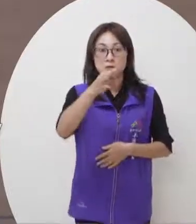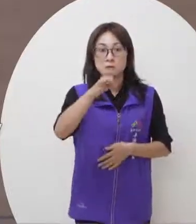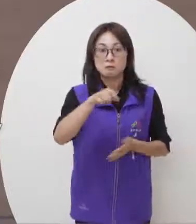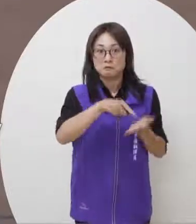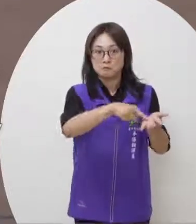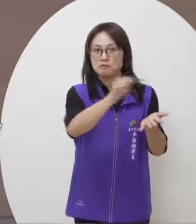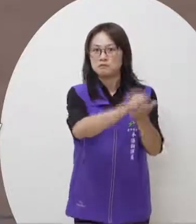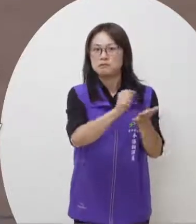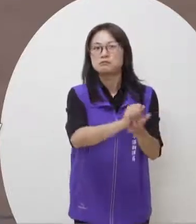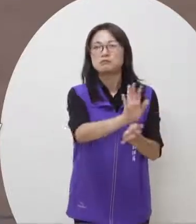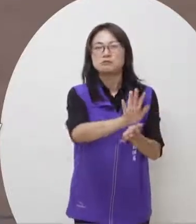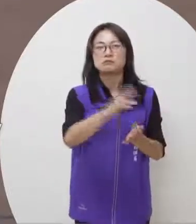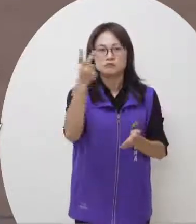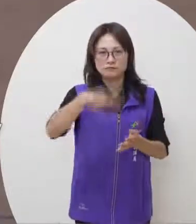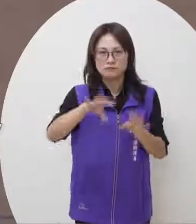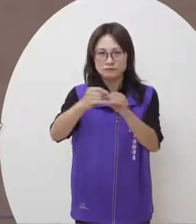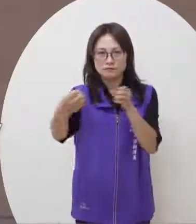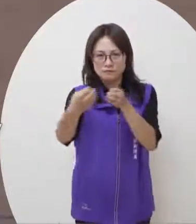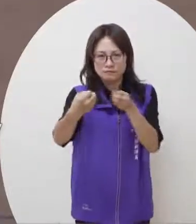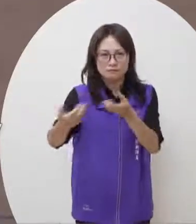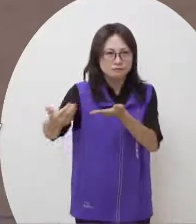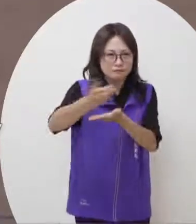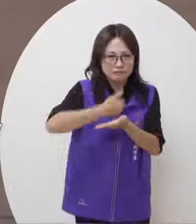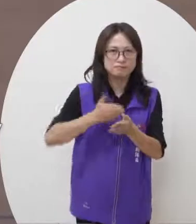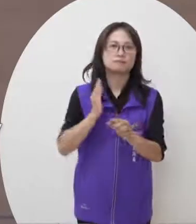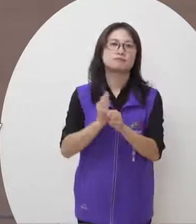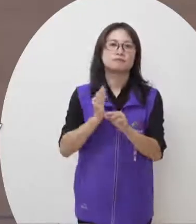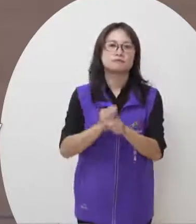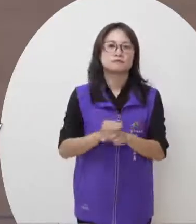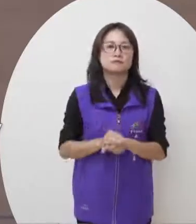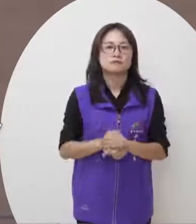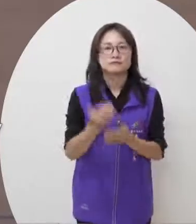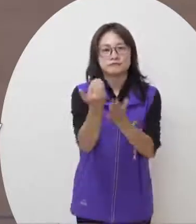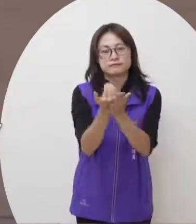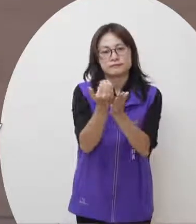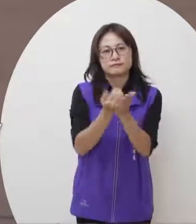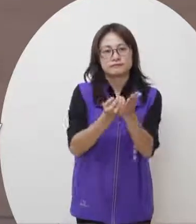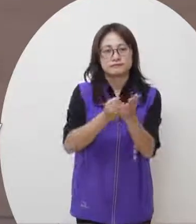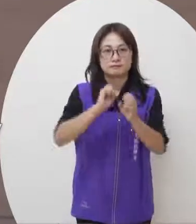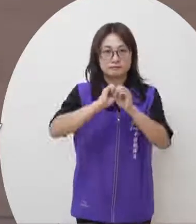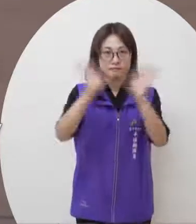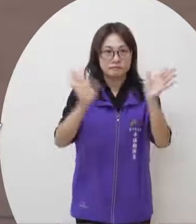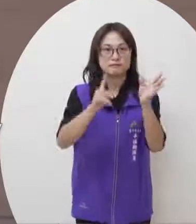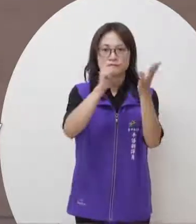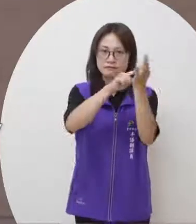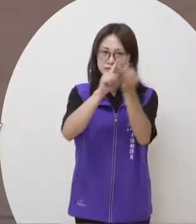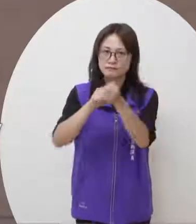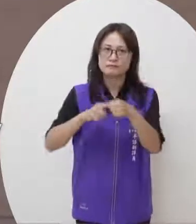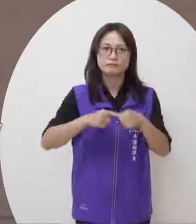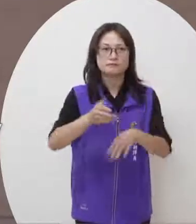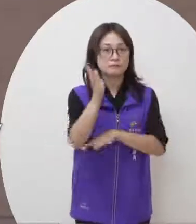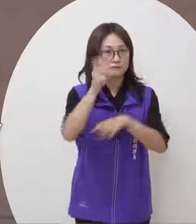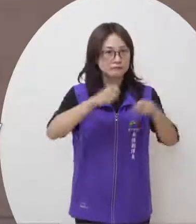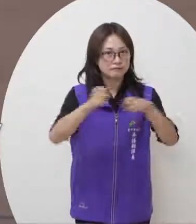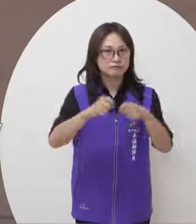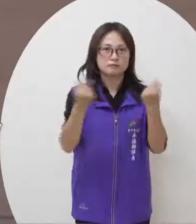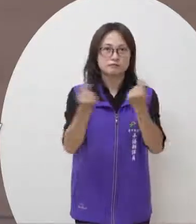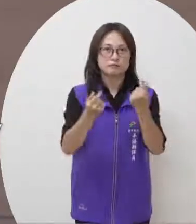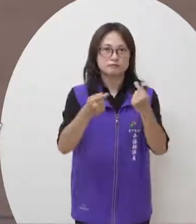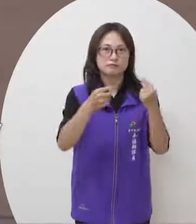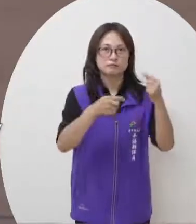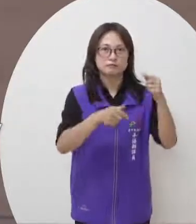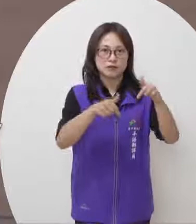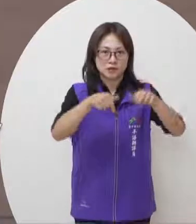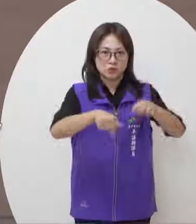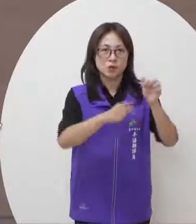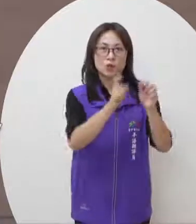征收当中。那以上呢是几个大的政策啊，包括双十公车啊，包括我们的